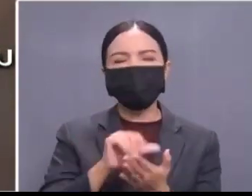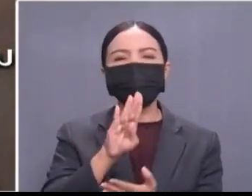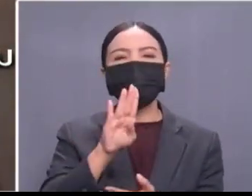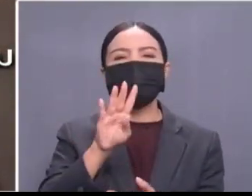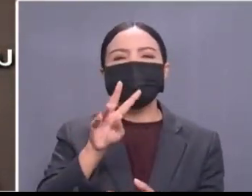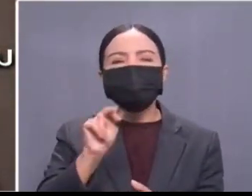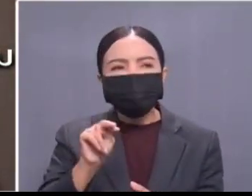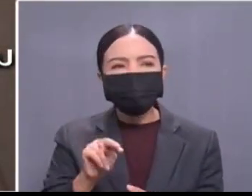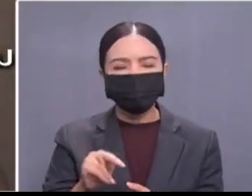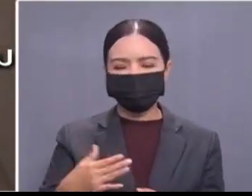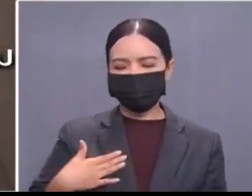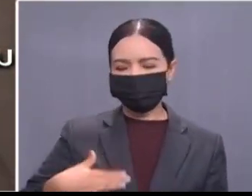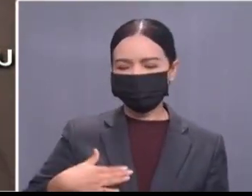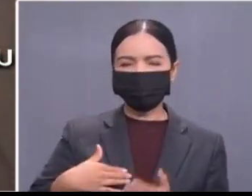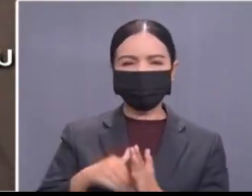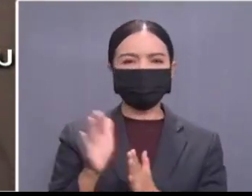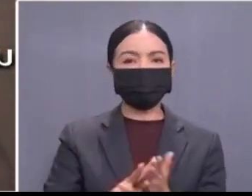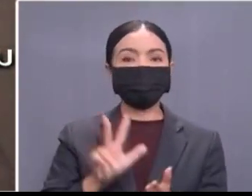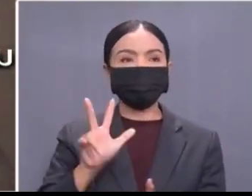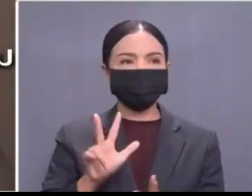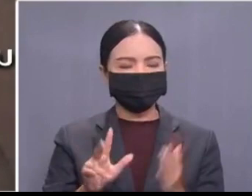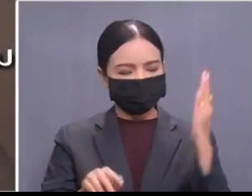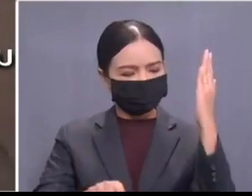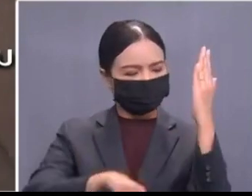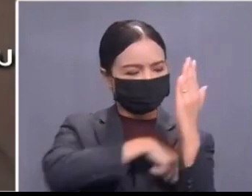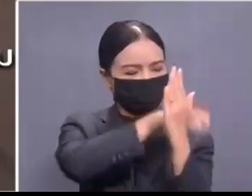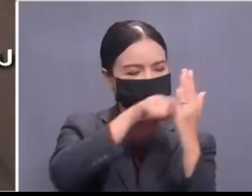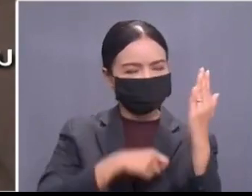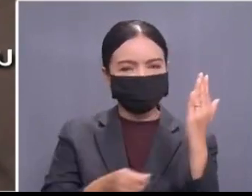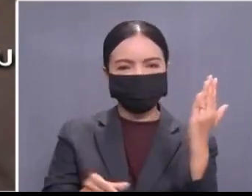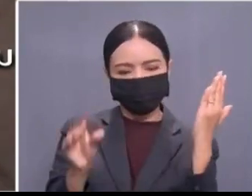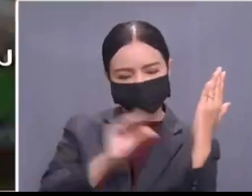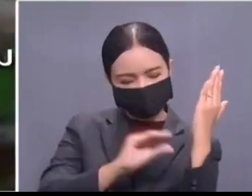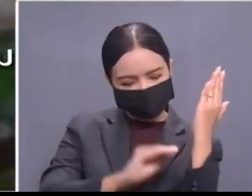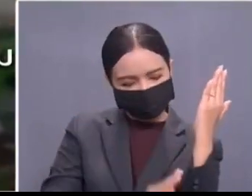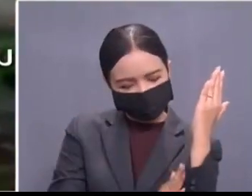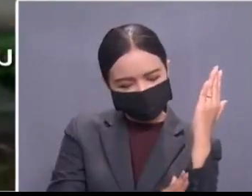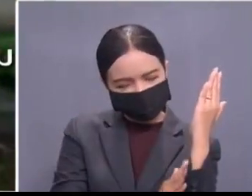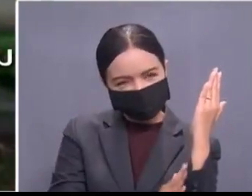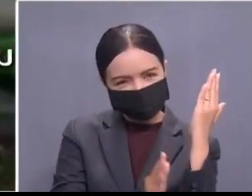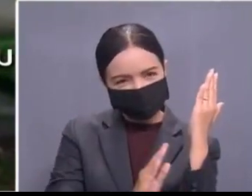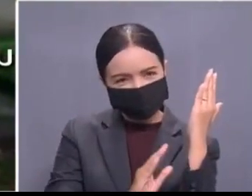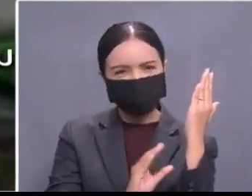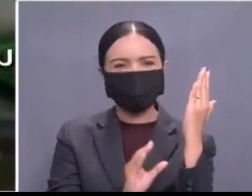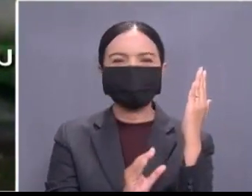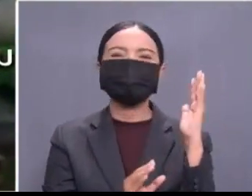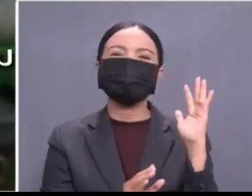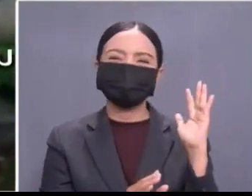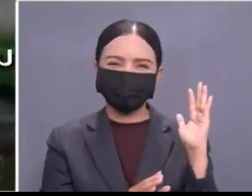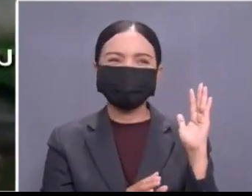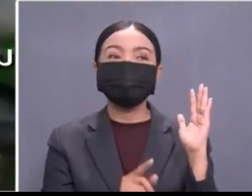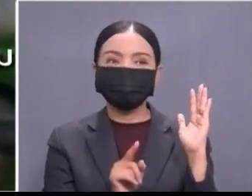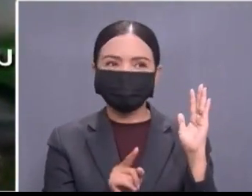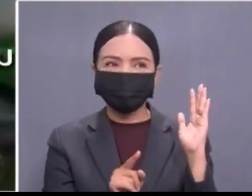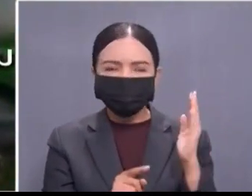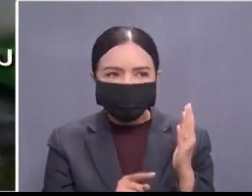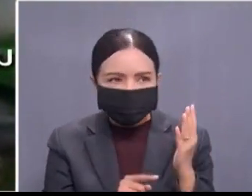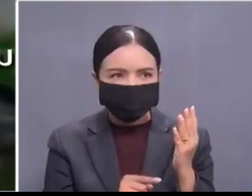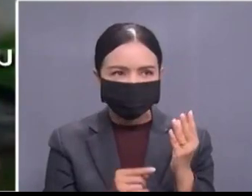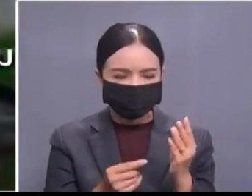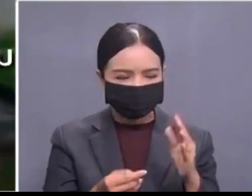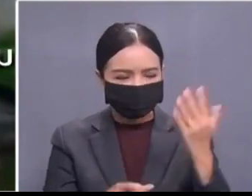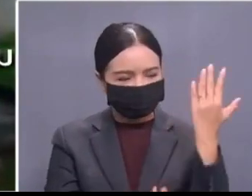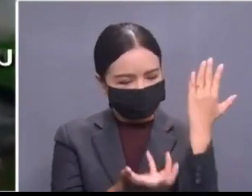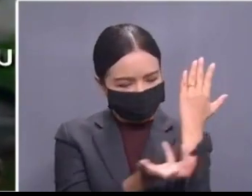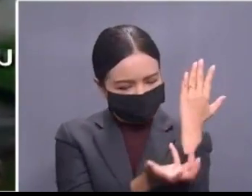ผ้า 3สีไปผูกนะครับแล้วก็เอาแป้งไปโรยนะต่อต่อยอดต่อยอดนะครับปรากฏว่าเขาไปนับกล้วยอีกนะ